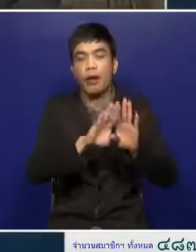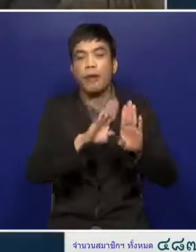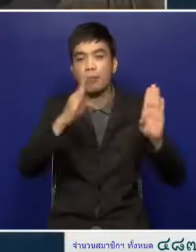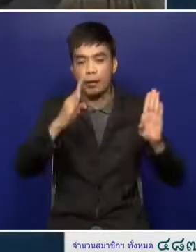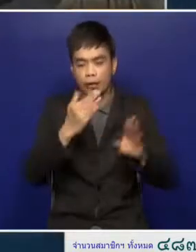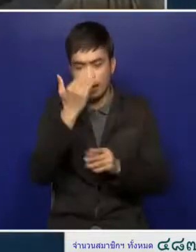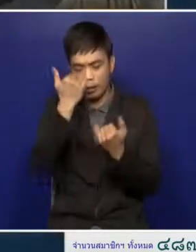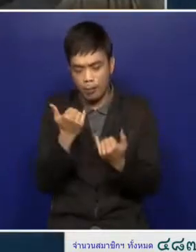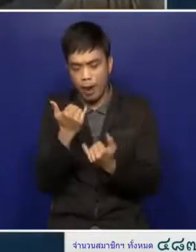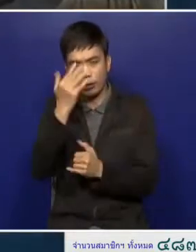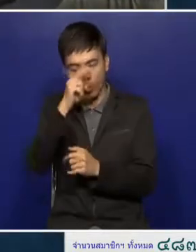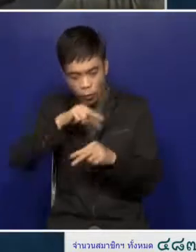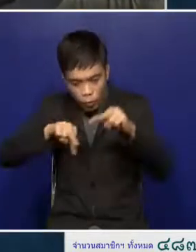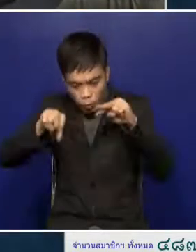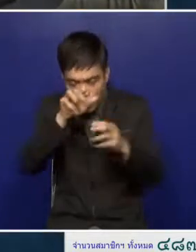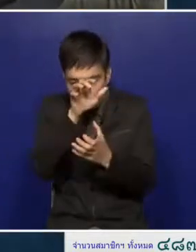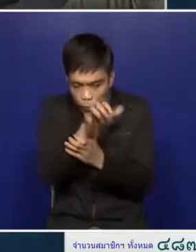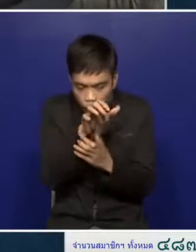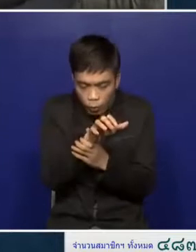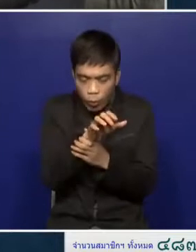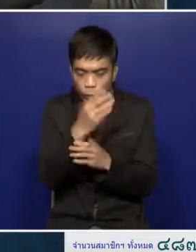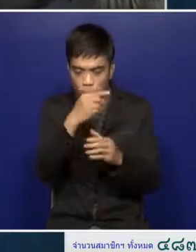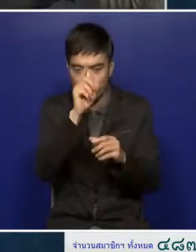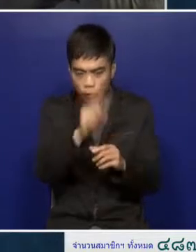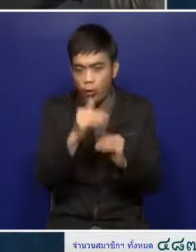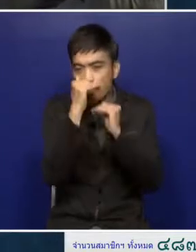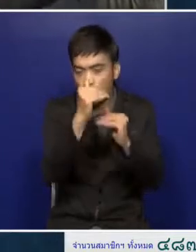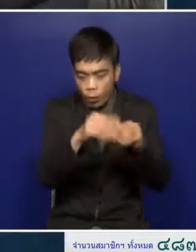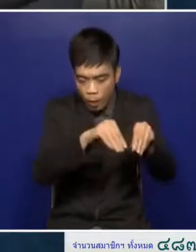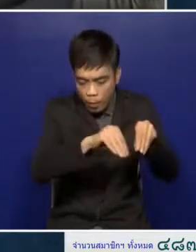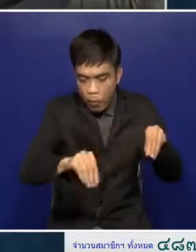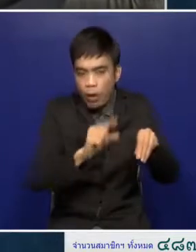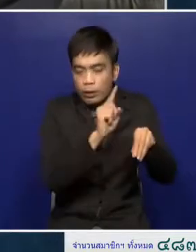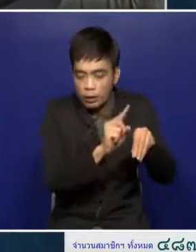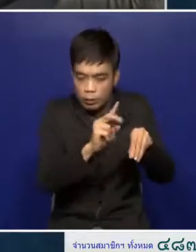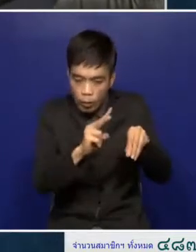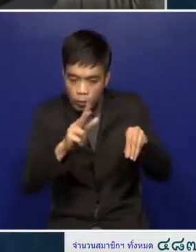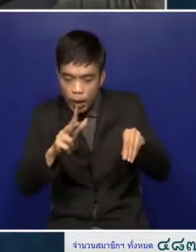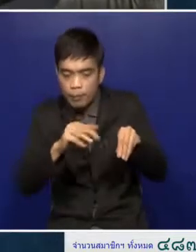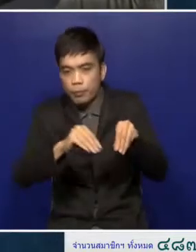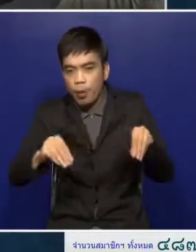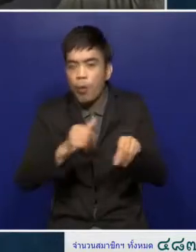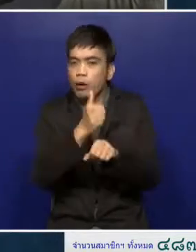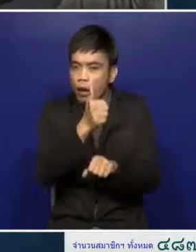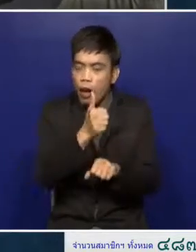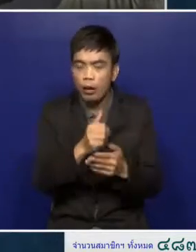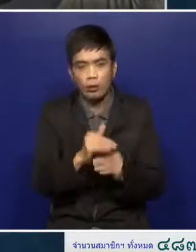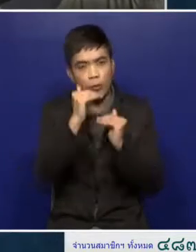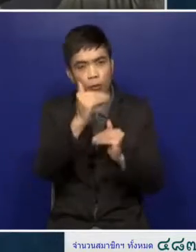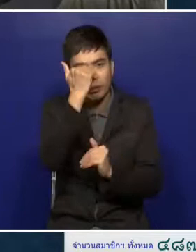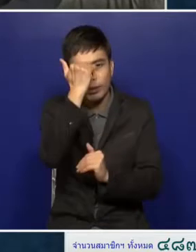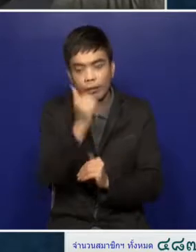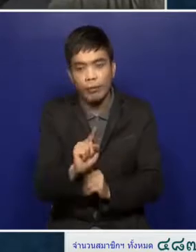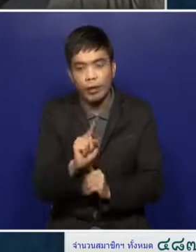บคุมหรือกำหนดว่าจะปลูกบ้านละ1ต้น3ต้นหรือ4ต้น5ต้นท่